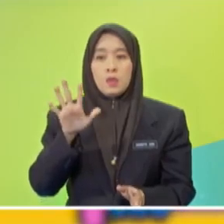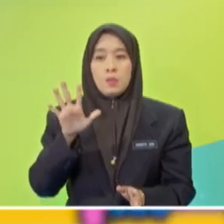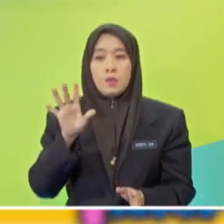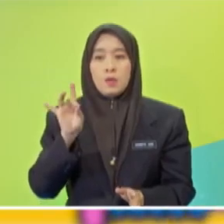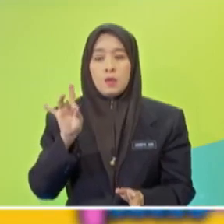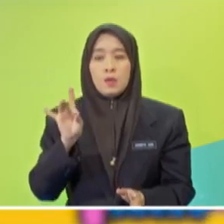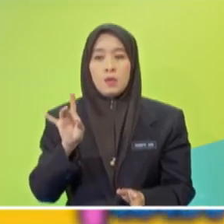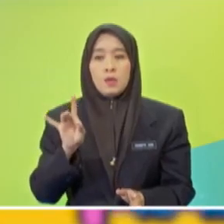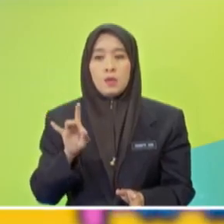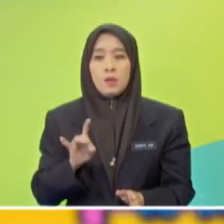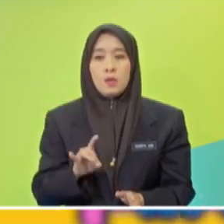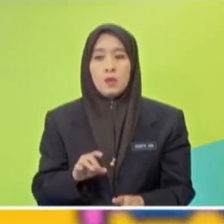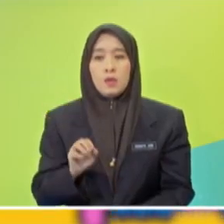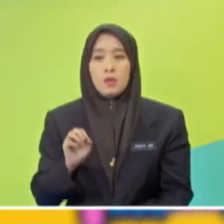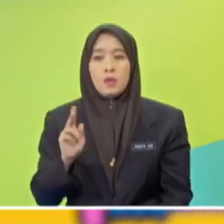Oke